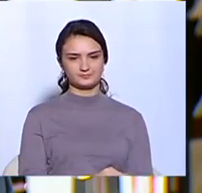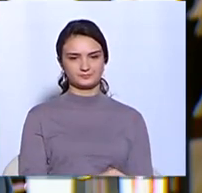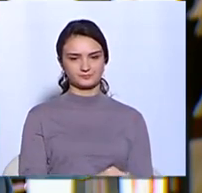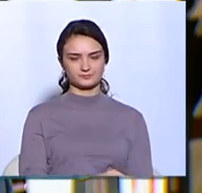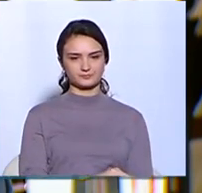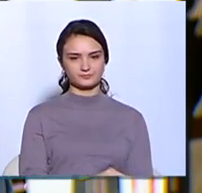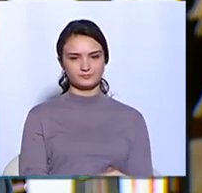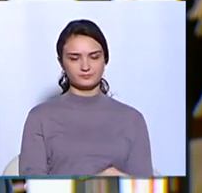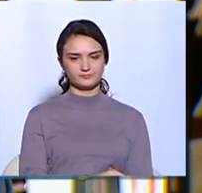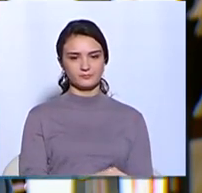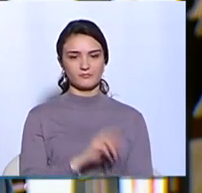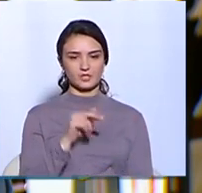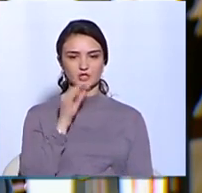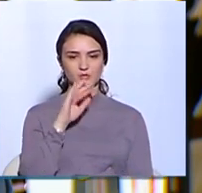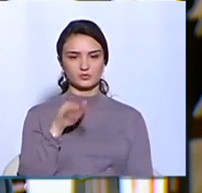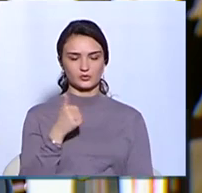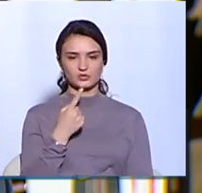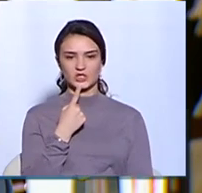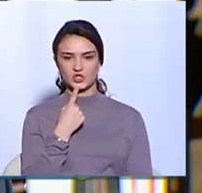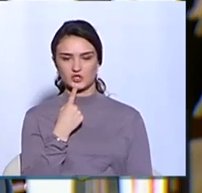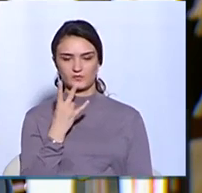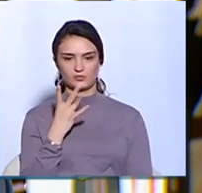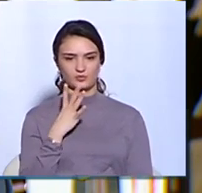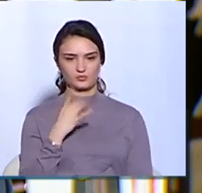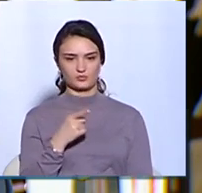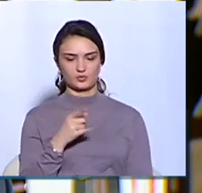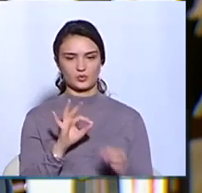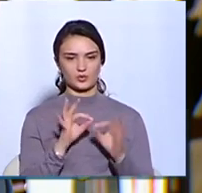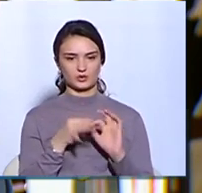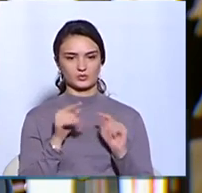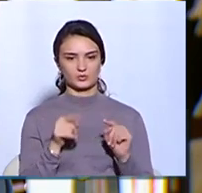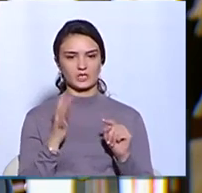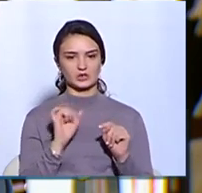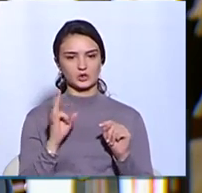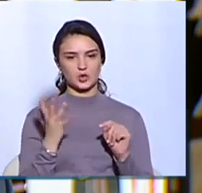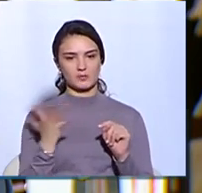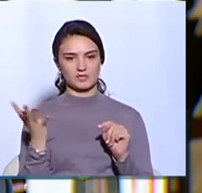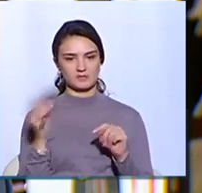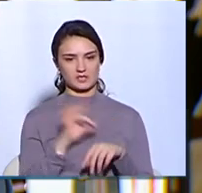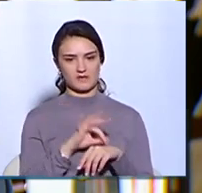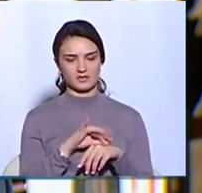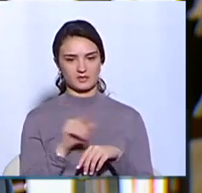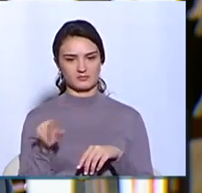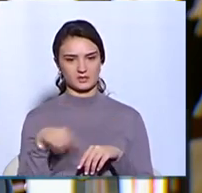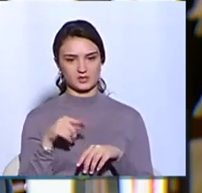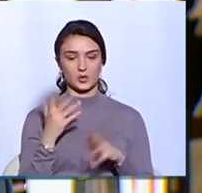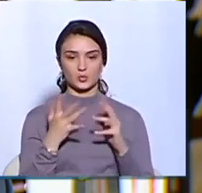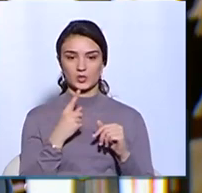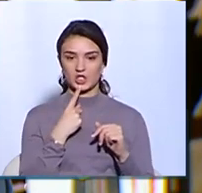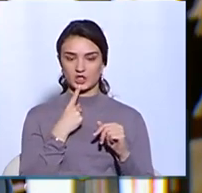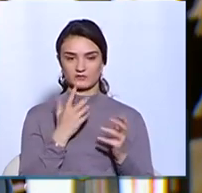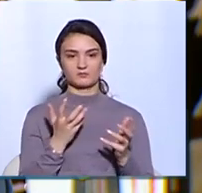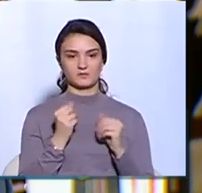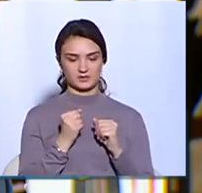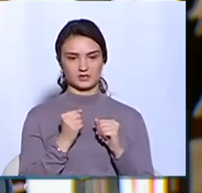და შემდგომში, ასე ვთქვათ, ეჭვი მივიტანოთ კონკრეტულ ან რომელიმე დაავადებას. თუ ეჭვი